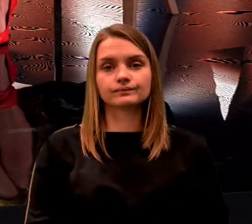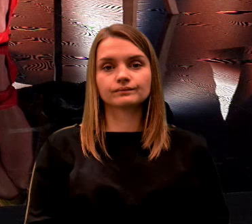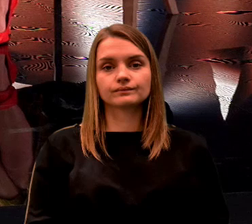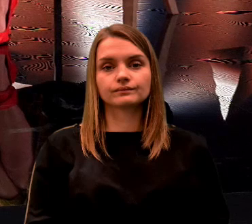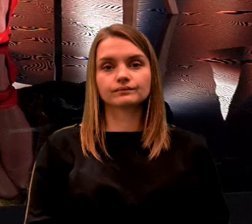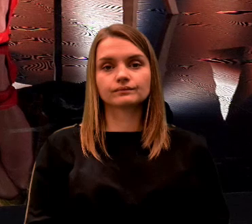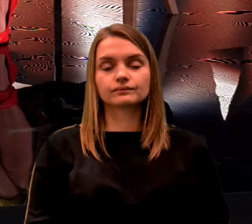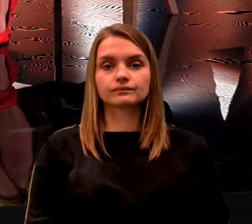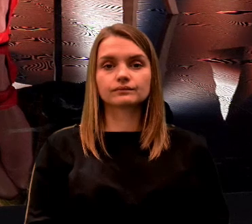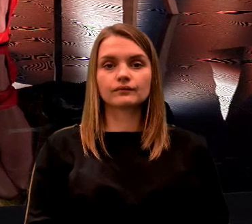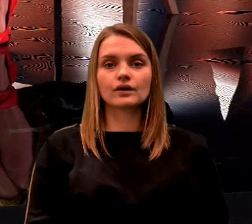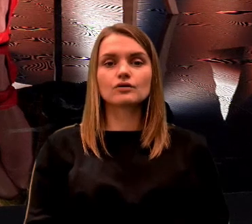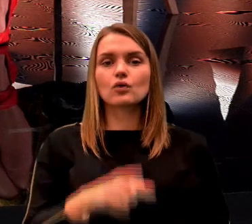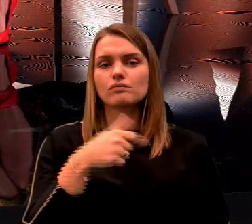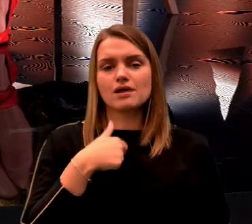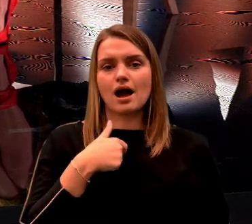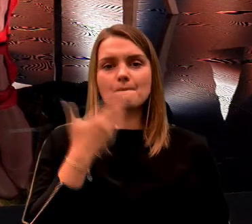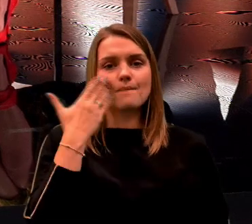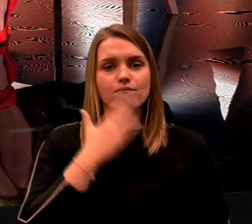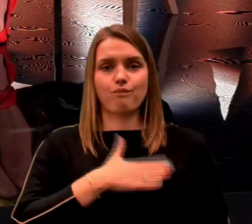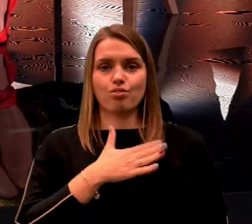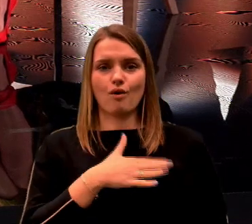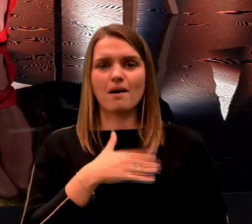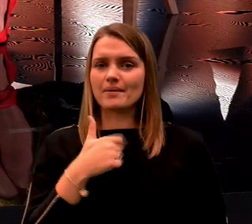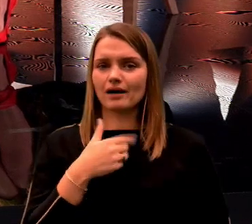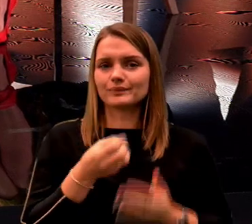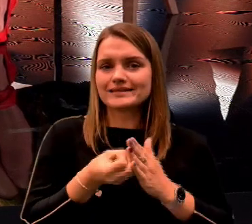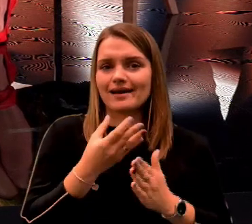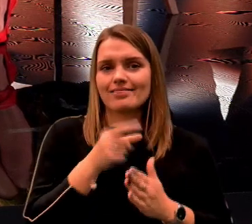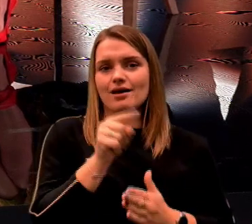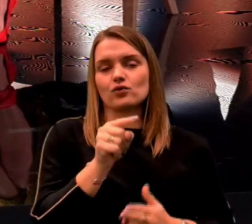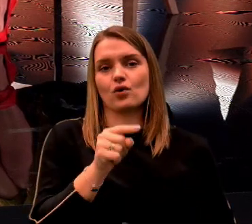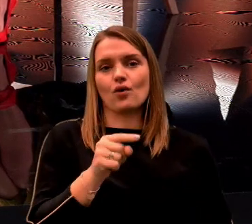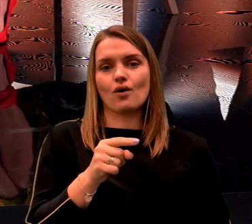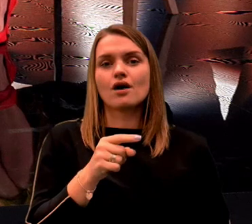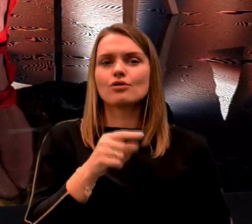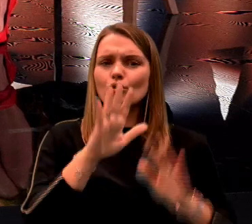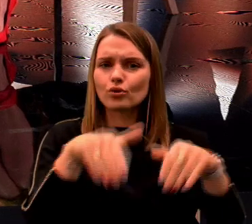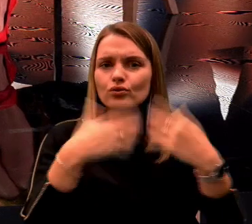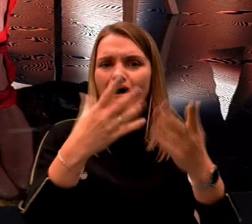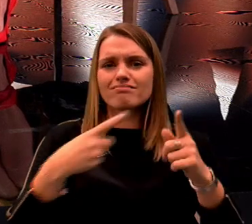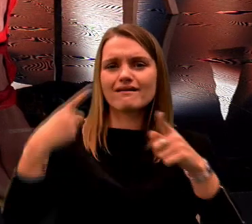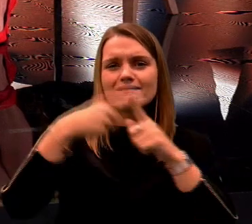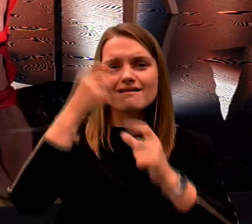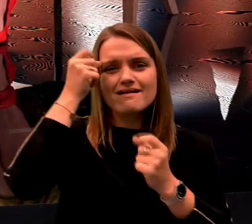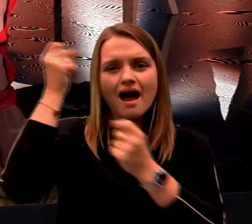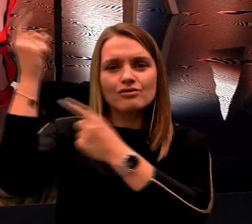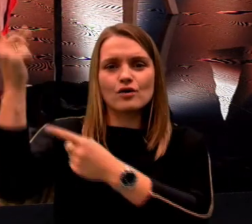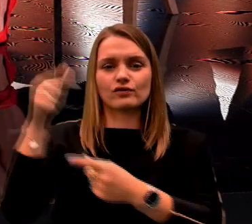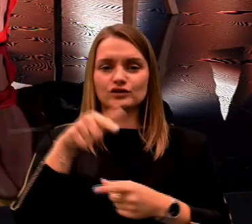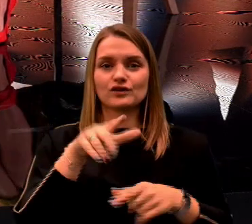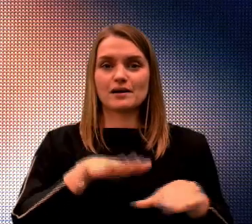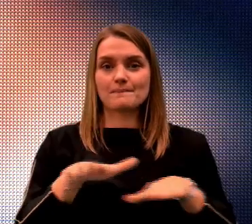Mnie się niezwykle to podoba, ja sobie bardzo cenię, bo to daje kreatywność nawet w tych miejscach, jak ty bardzo